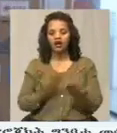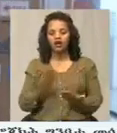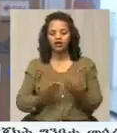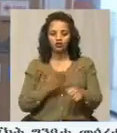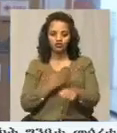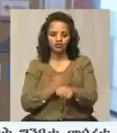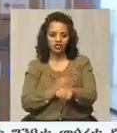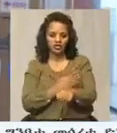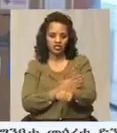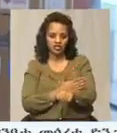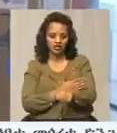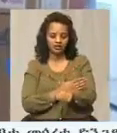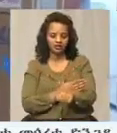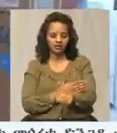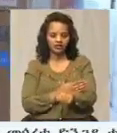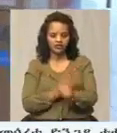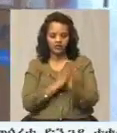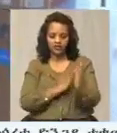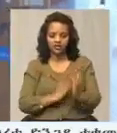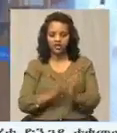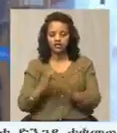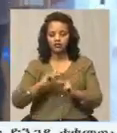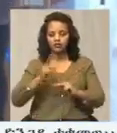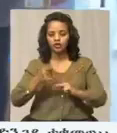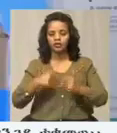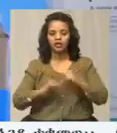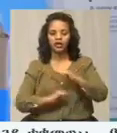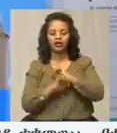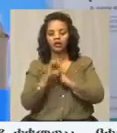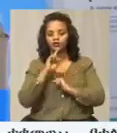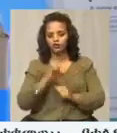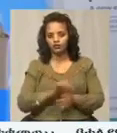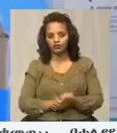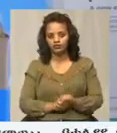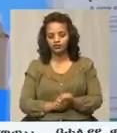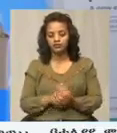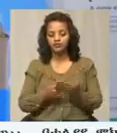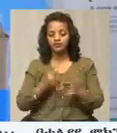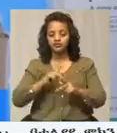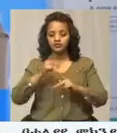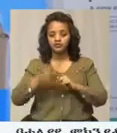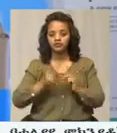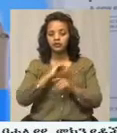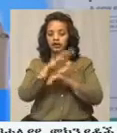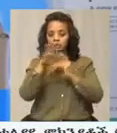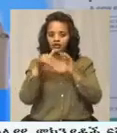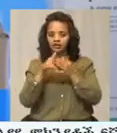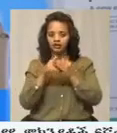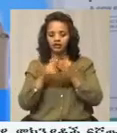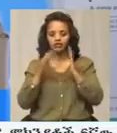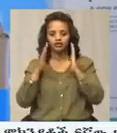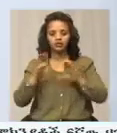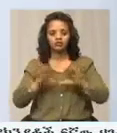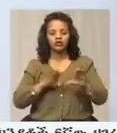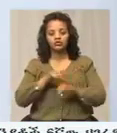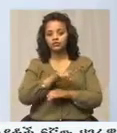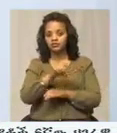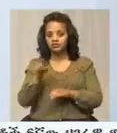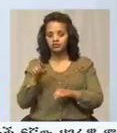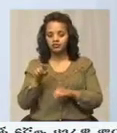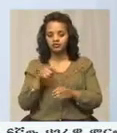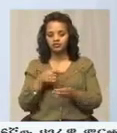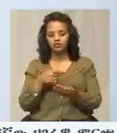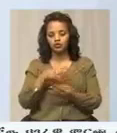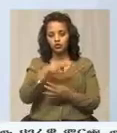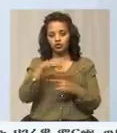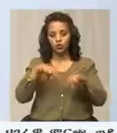ለማሻሻል የተቀረጸ ፕሮጀክት የመጣ ድጋፍ ነው። ይሄ ፕሮጀክት በአጠቃላይ ትኩረት የሚያደርገው በእነዚህ ዞኖች